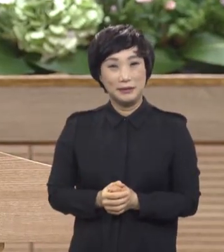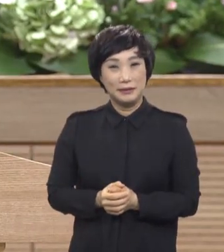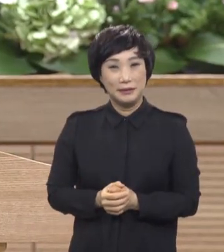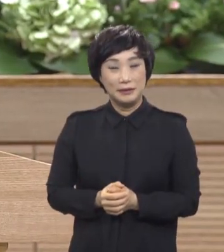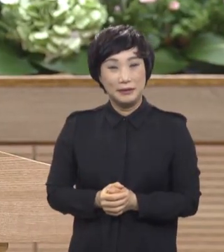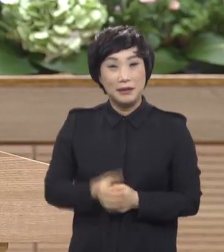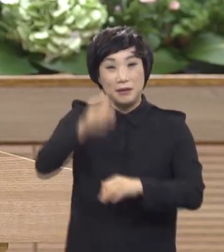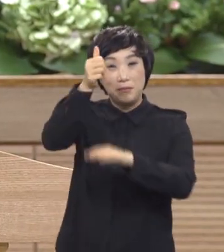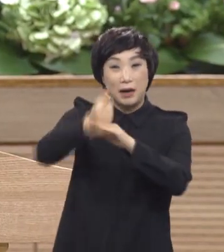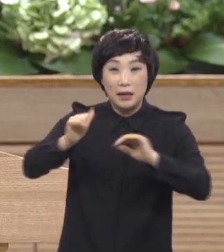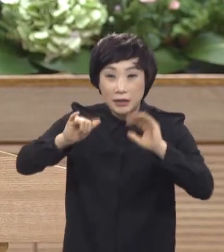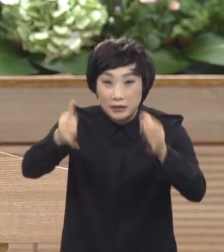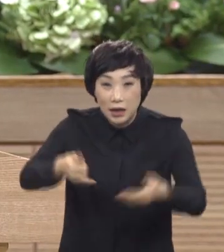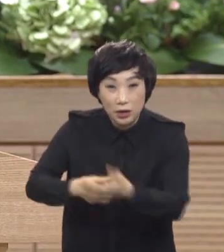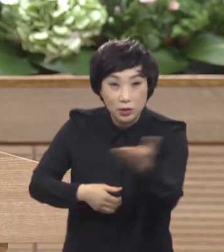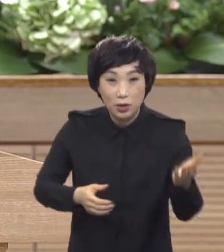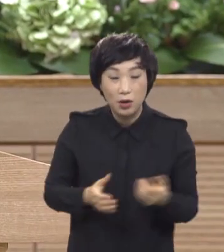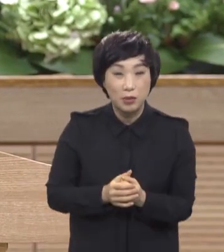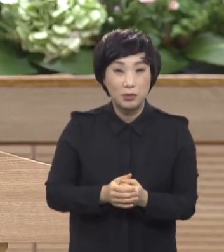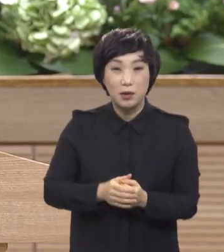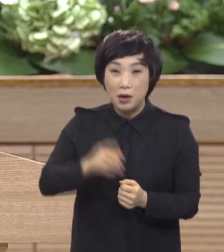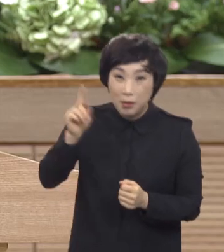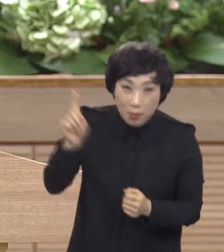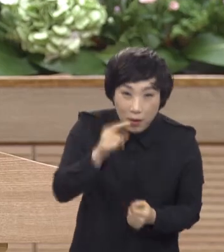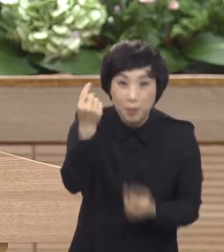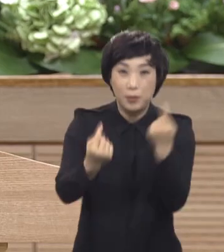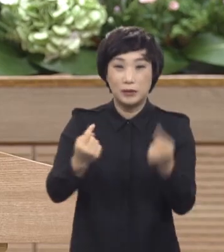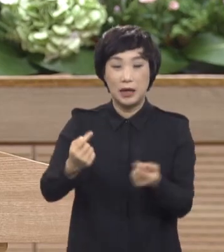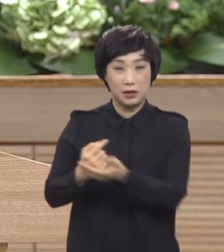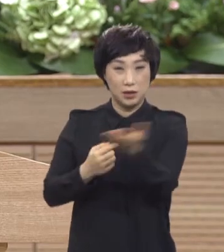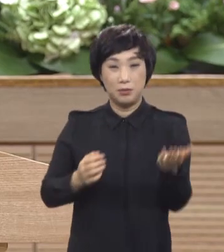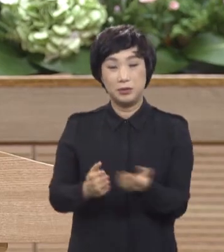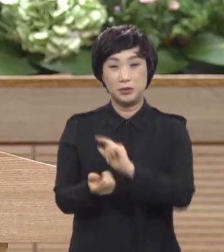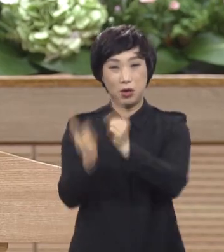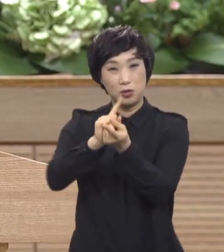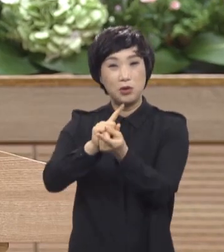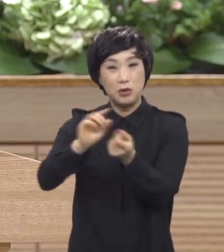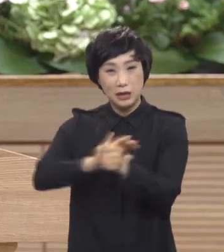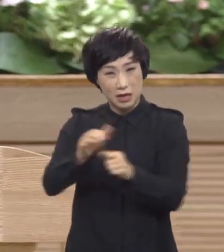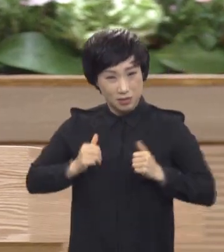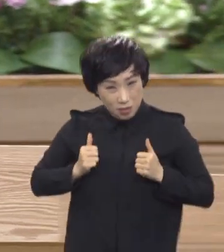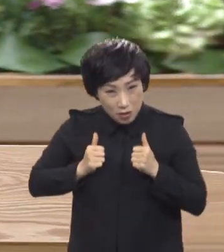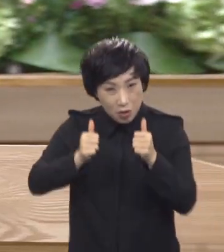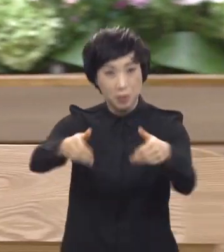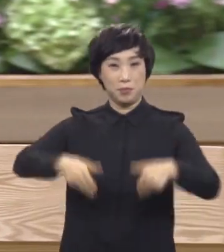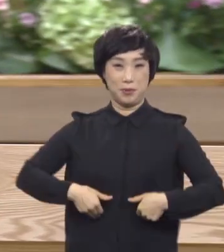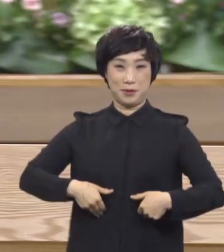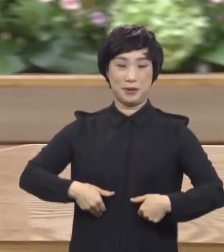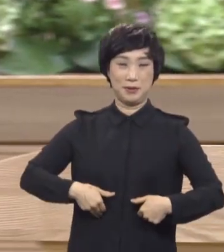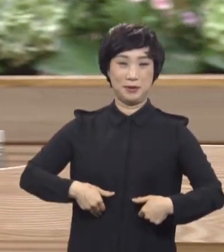말세에 가서 무엇보다도 열심히 서로 사랑할지니